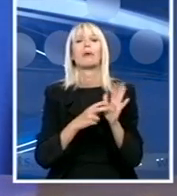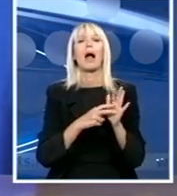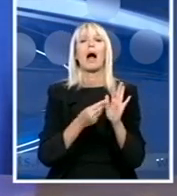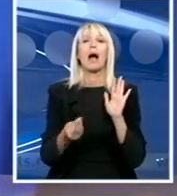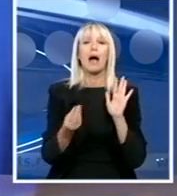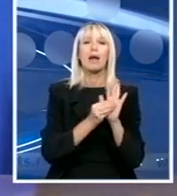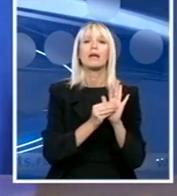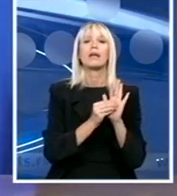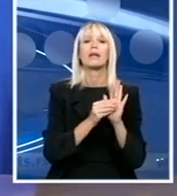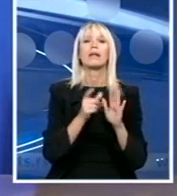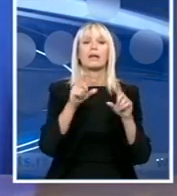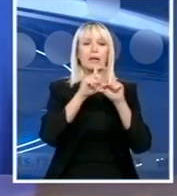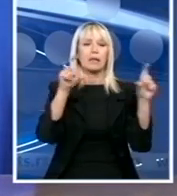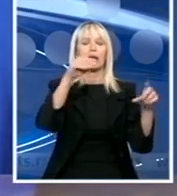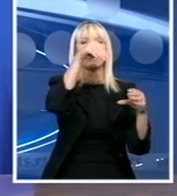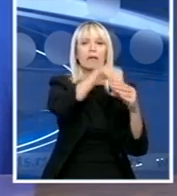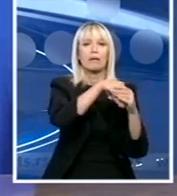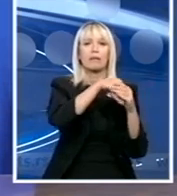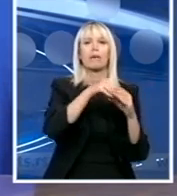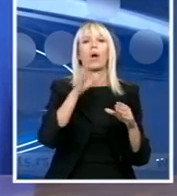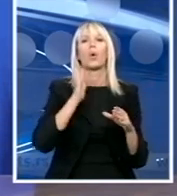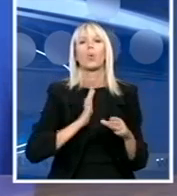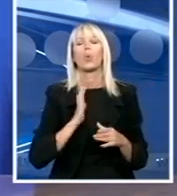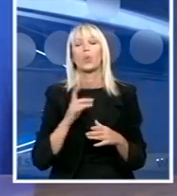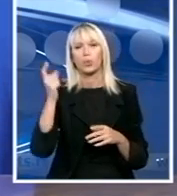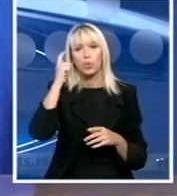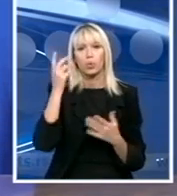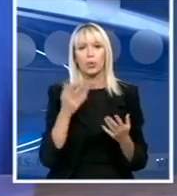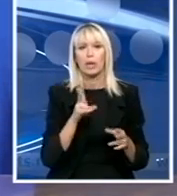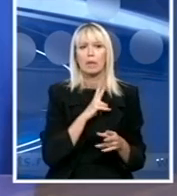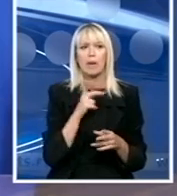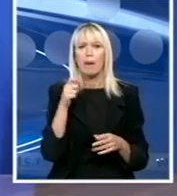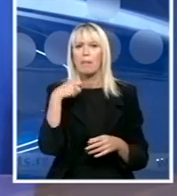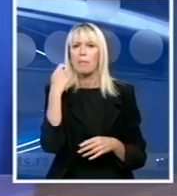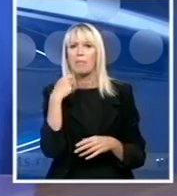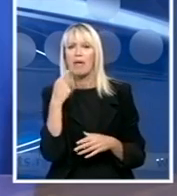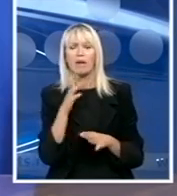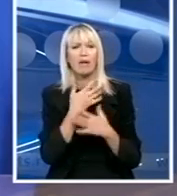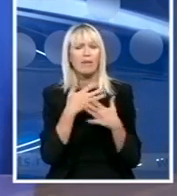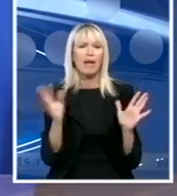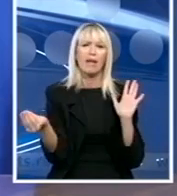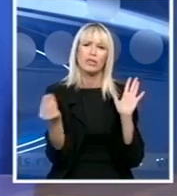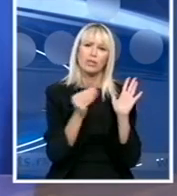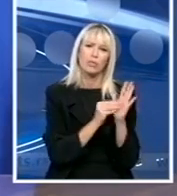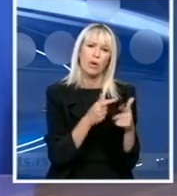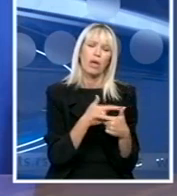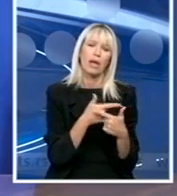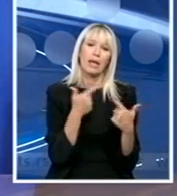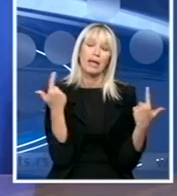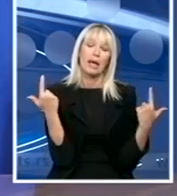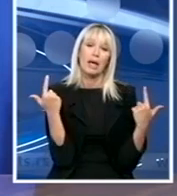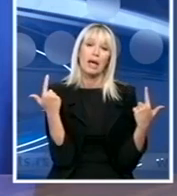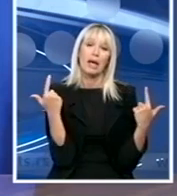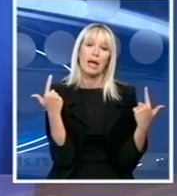kažem, kulturna manifestacija se bila, imate i sa pevanjem. Pevanje je jasno definisano kao